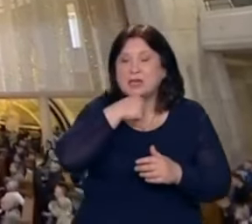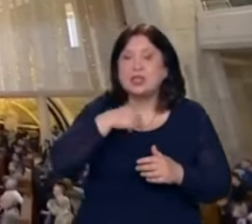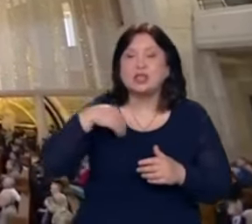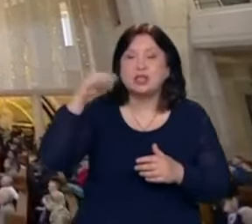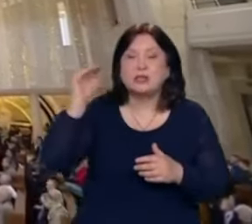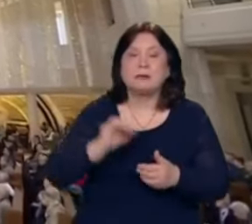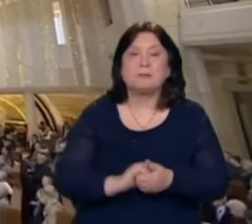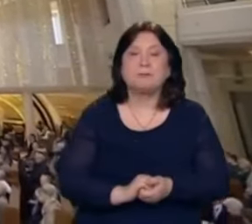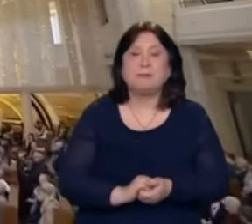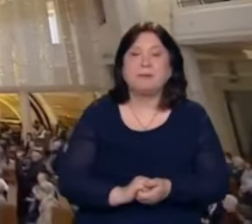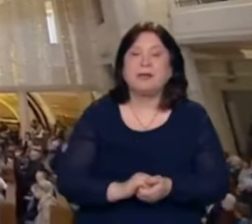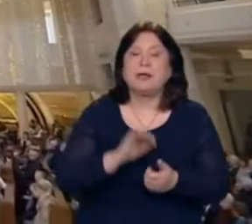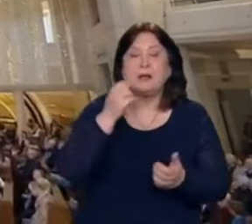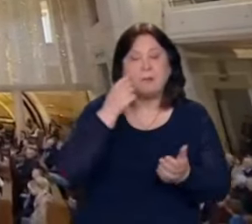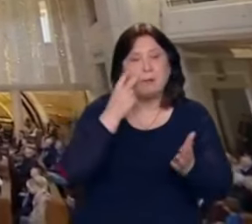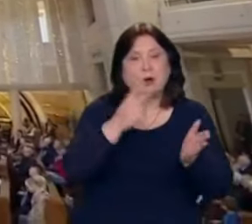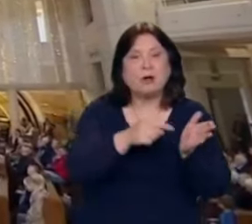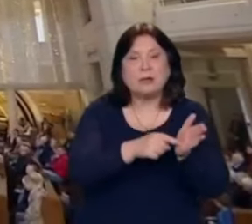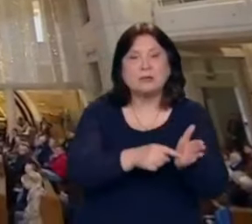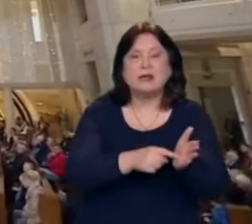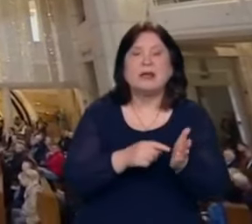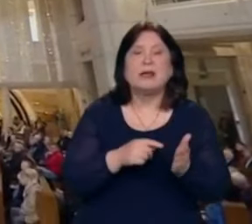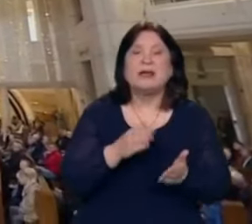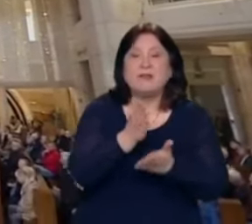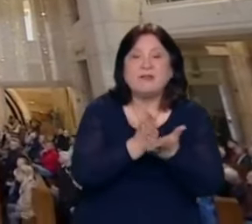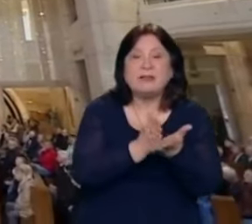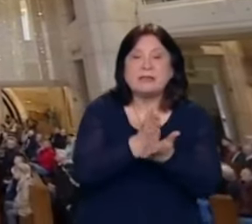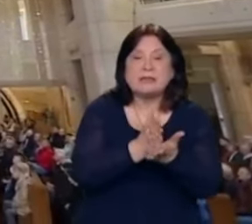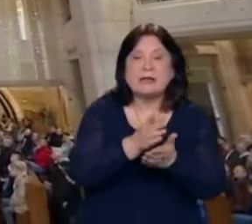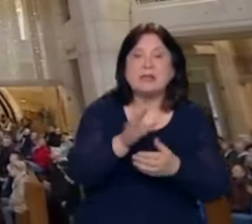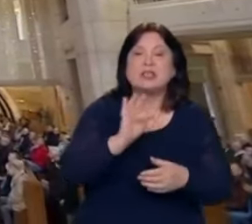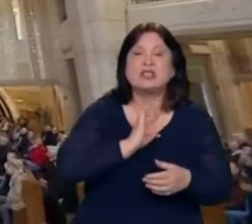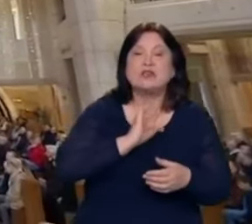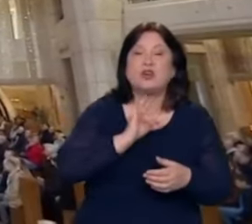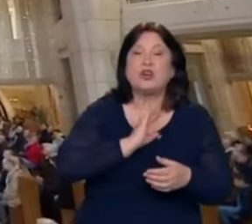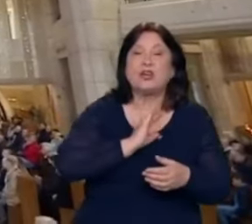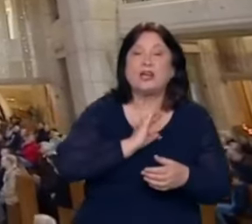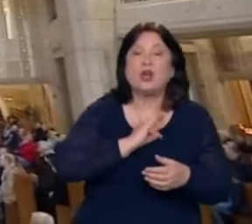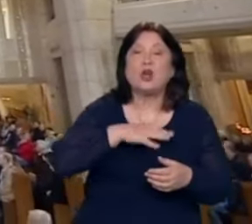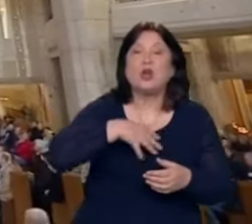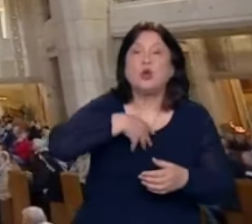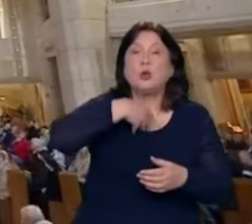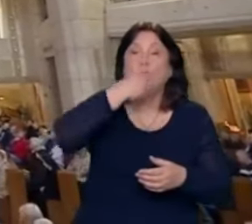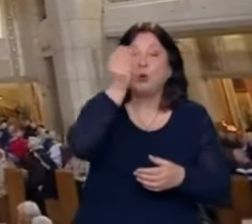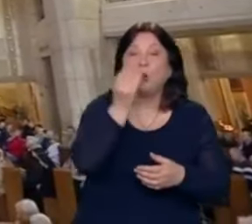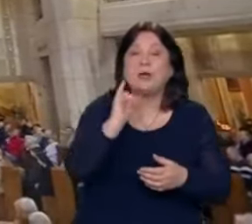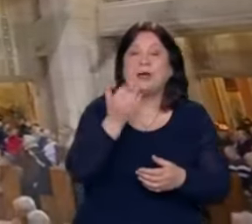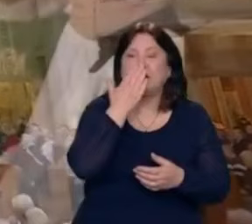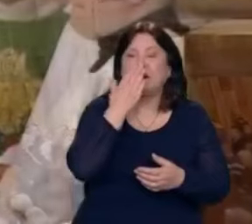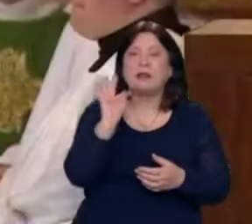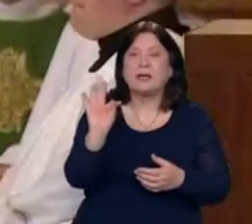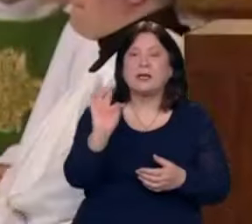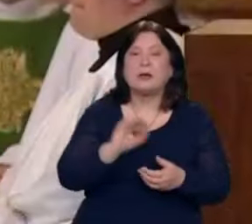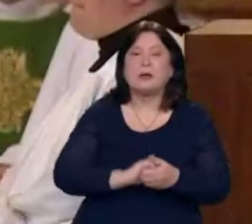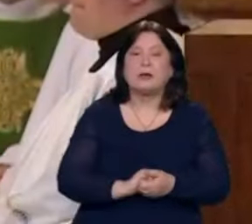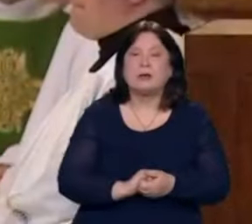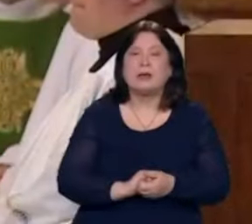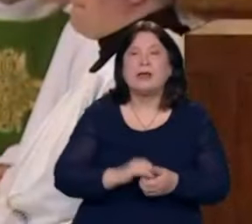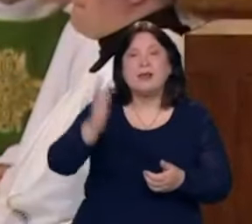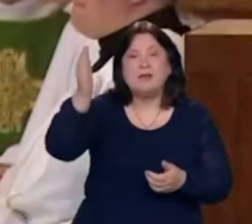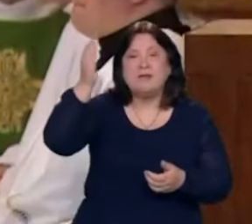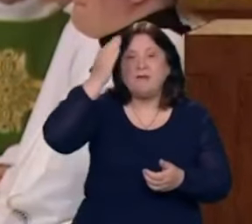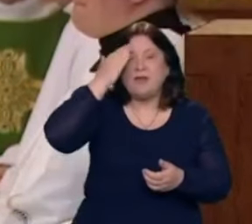i tu daje wyznanie swojego stanu ducha wie